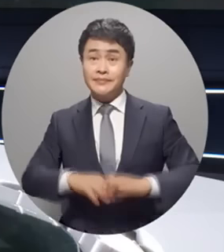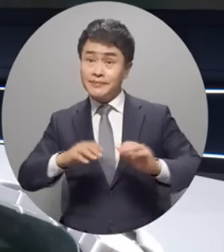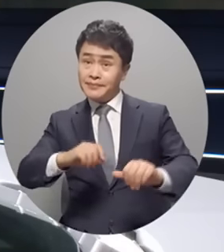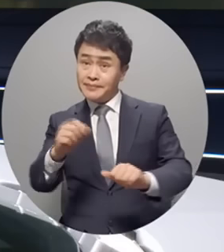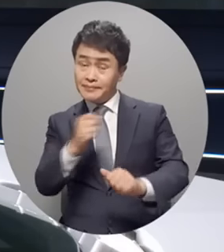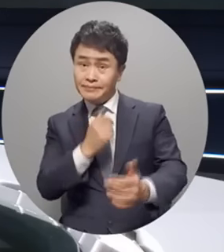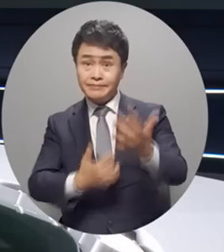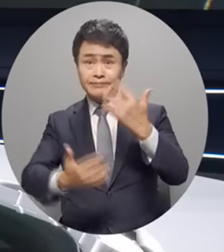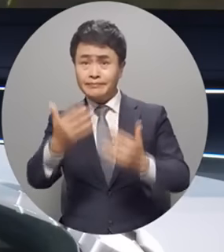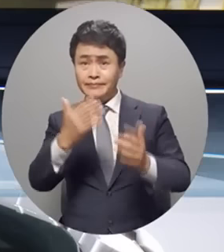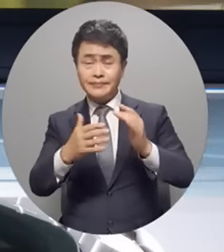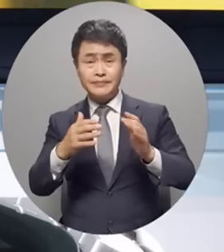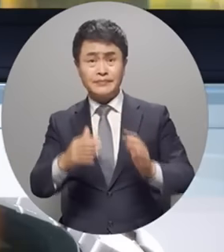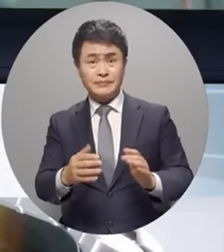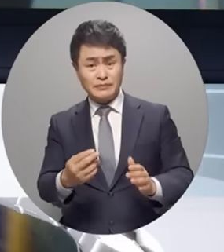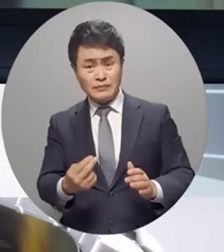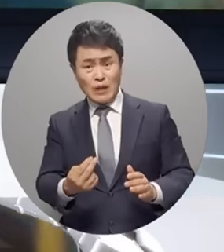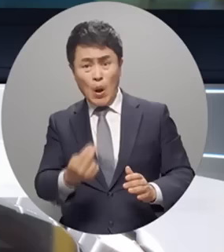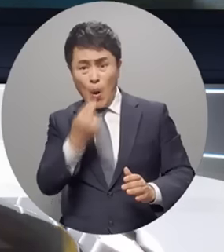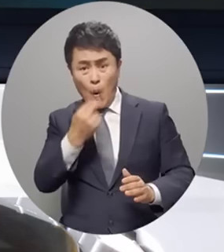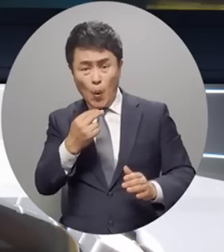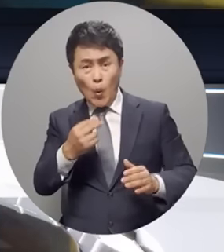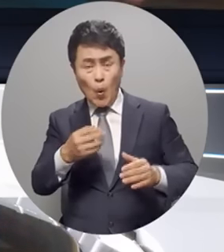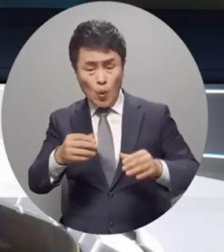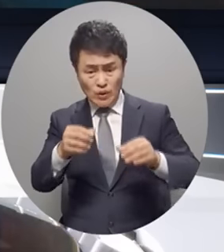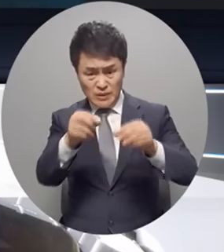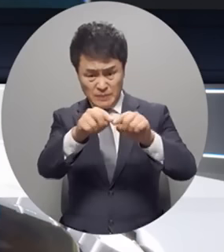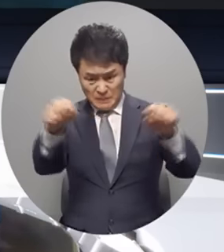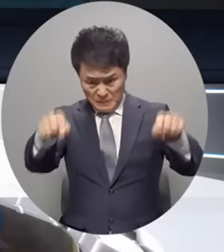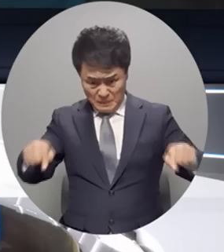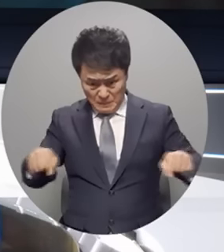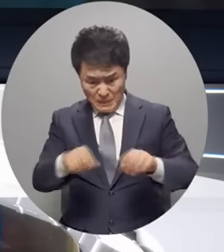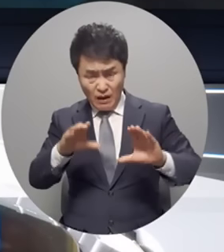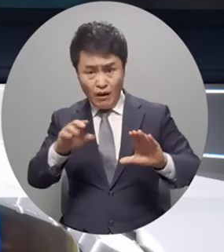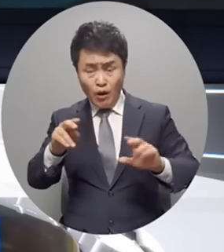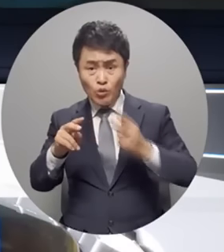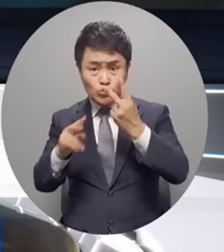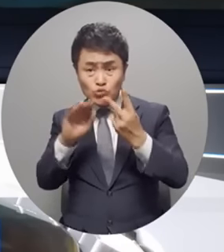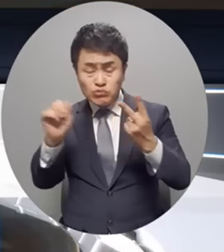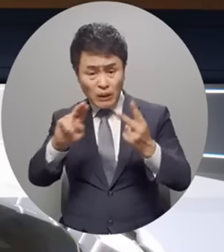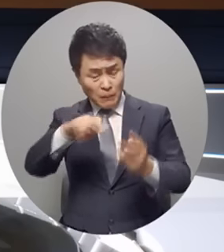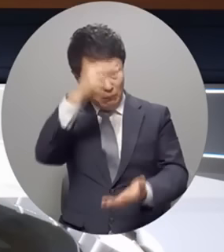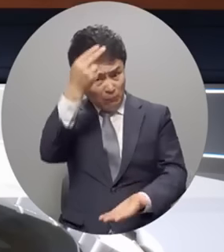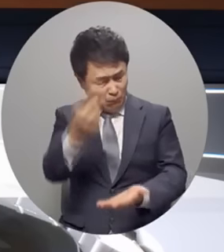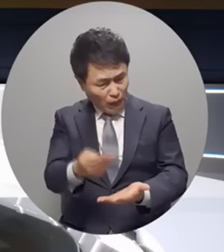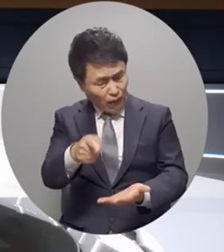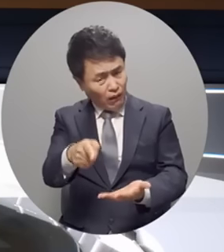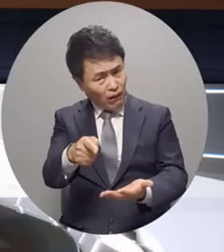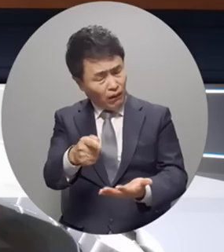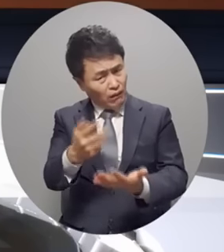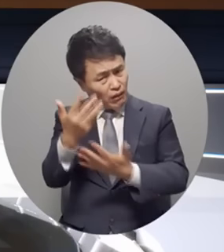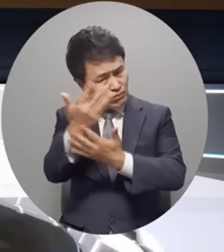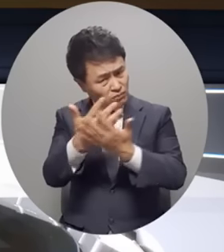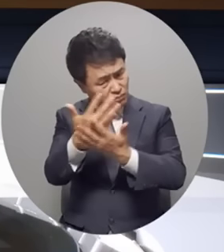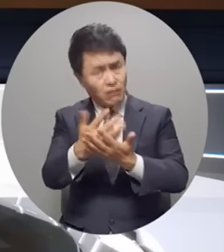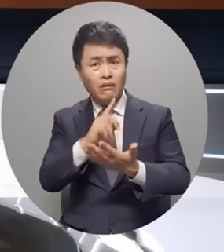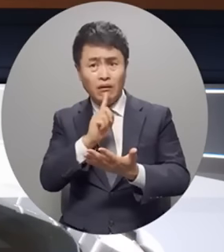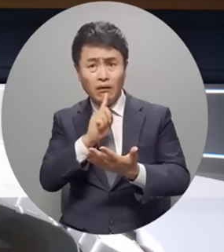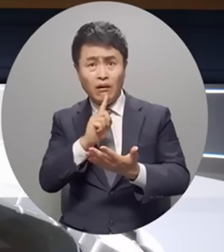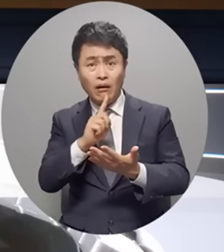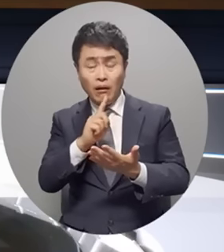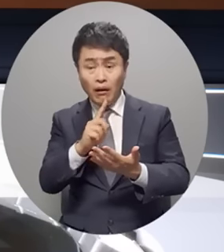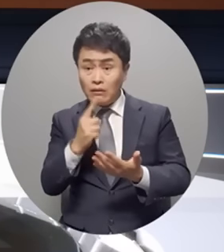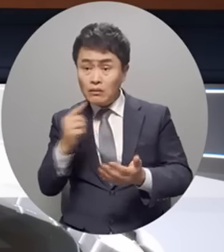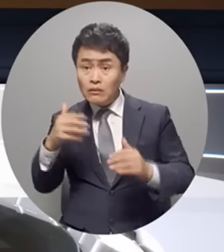특히 이번 화재에서 에어매트로 뛰어내렸던 두 명이 숨진 과정은 명확하게 설명되지 않고 있습니다. 소방당국에